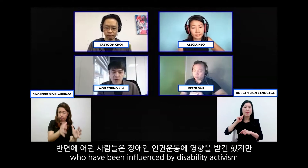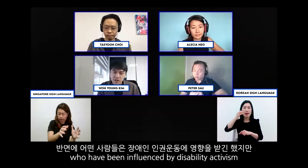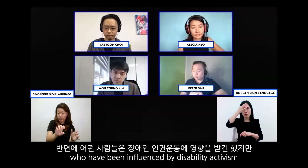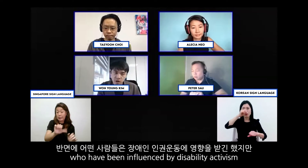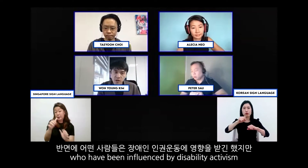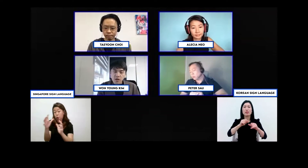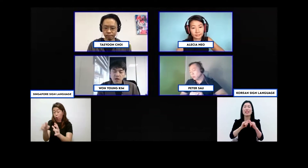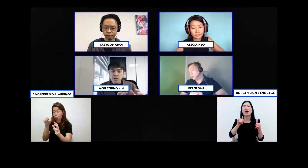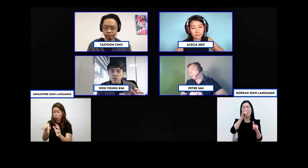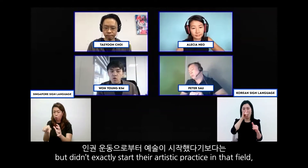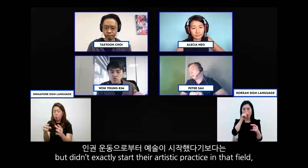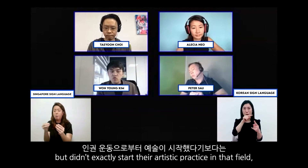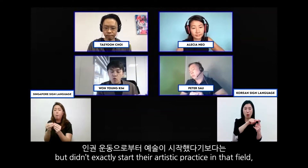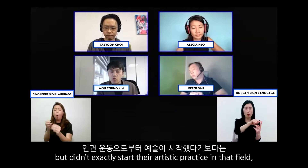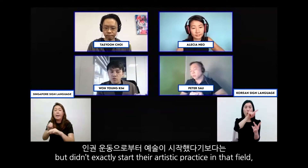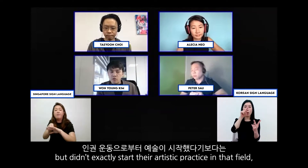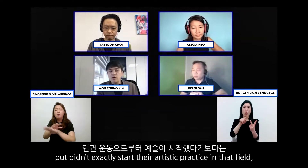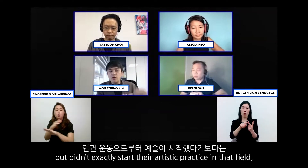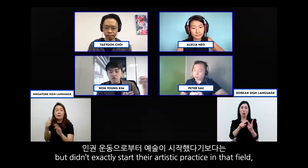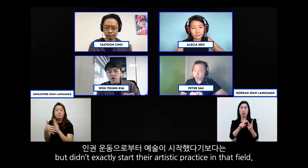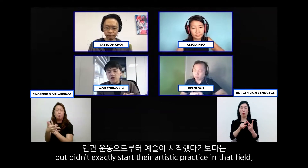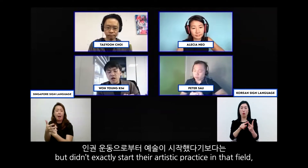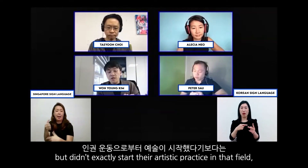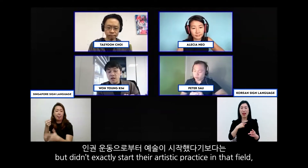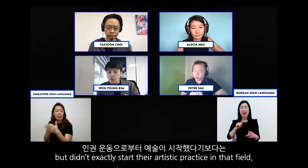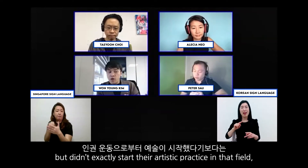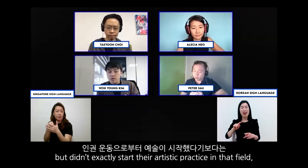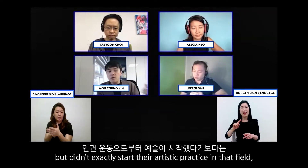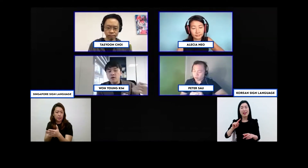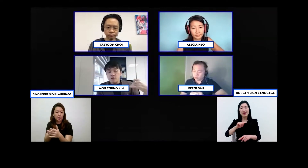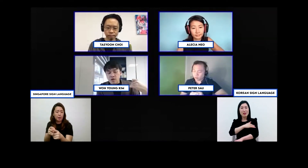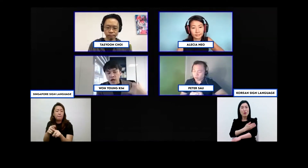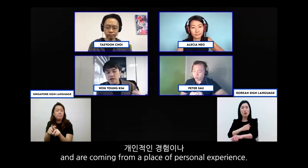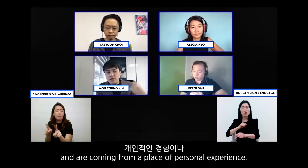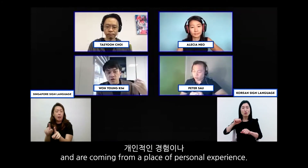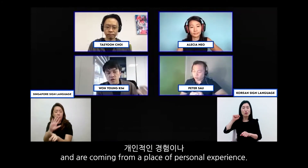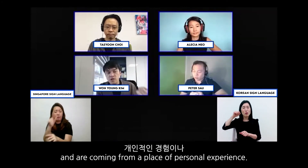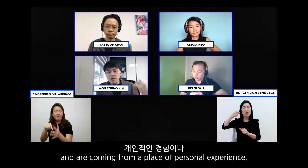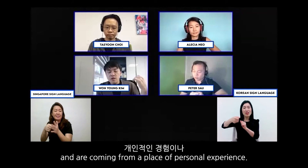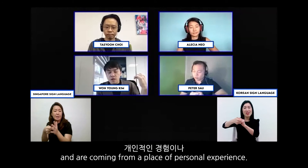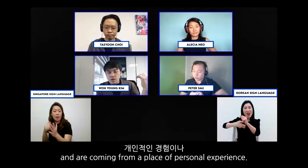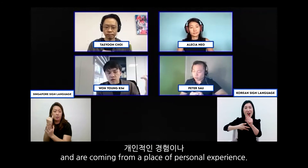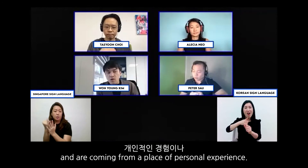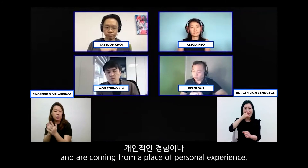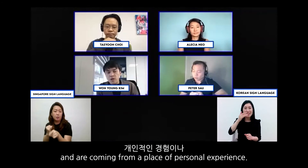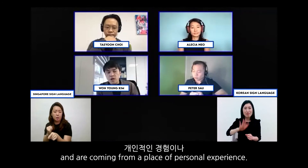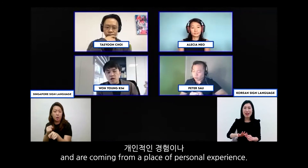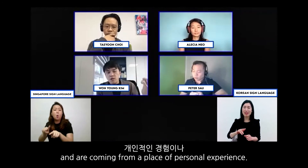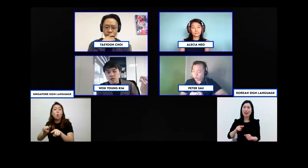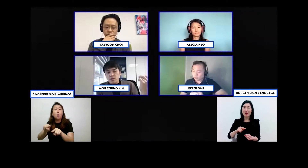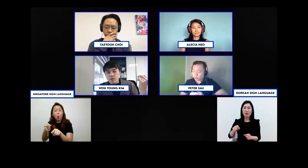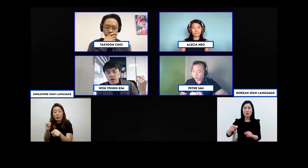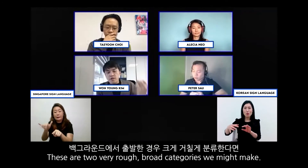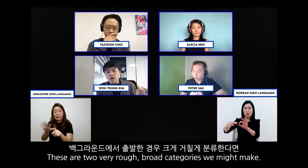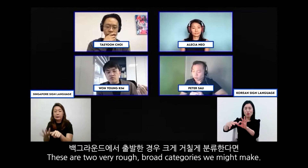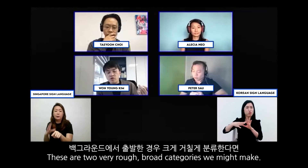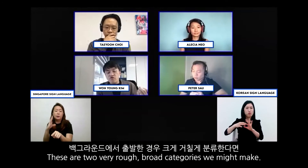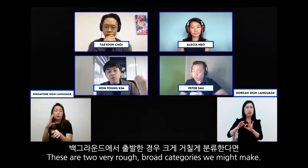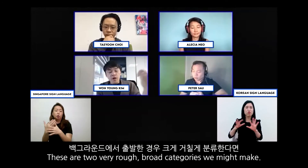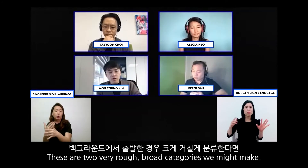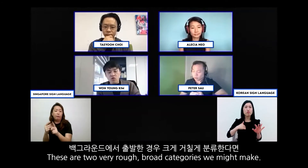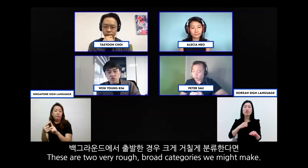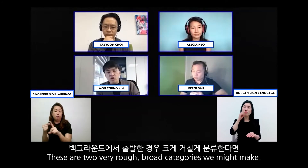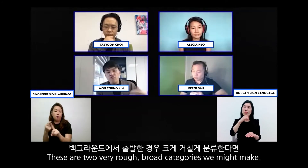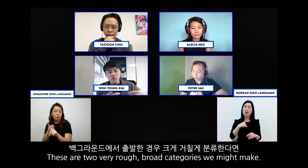영향을 받긴 했지만 인권 운동으로부터 예술이 시작했다기보다는 개인적인 경험이나